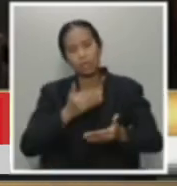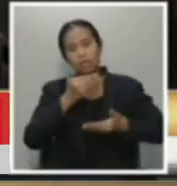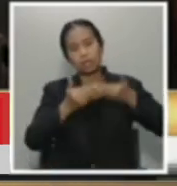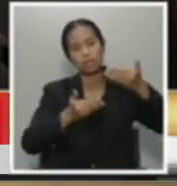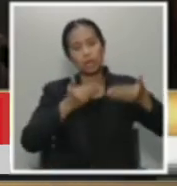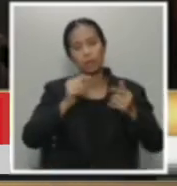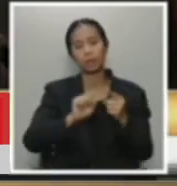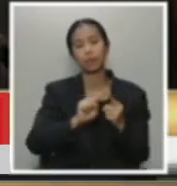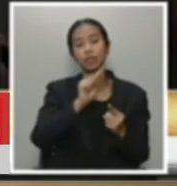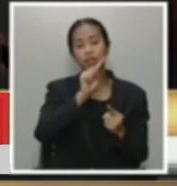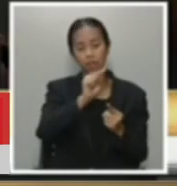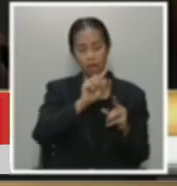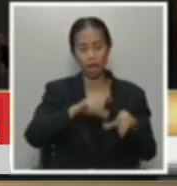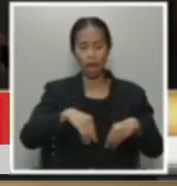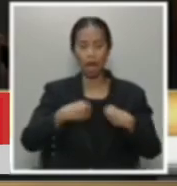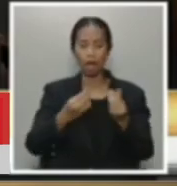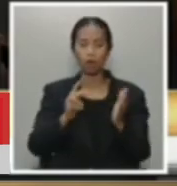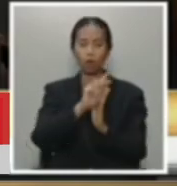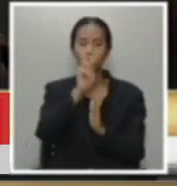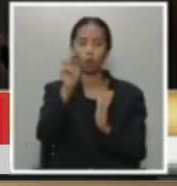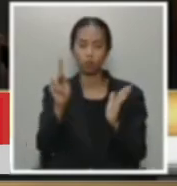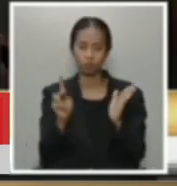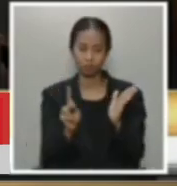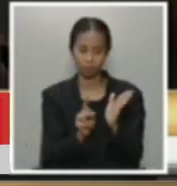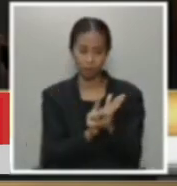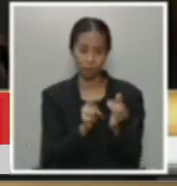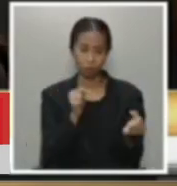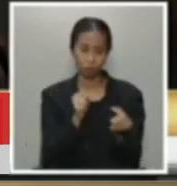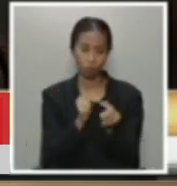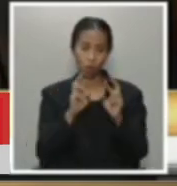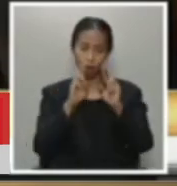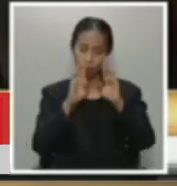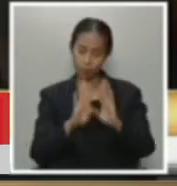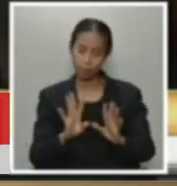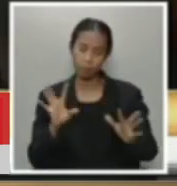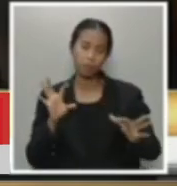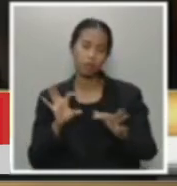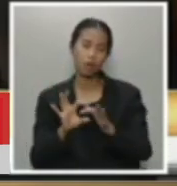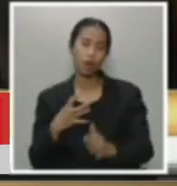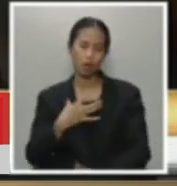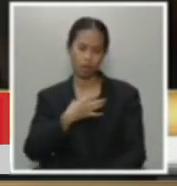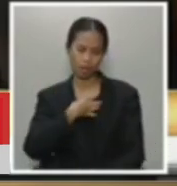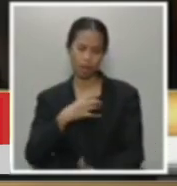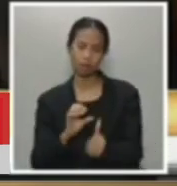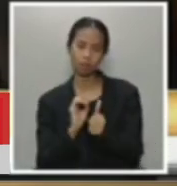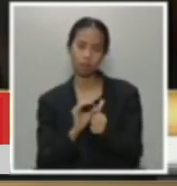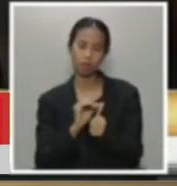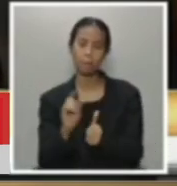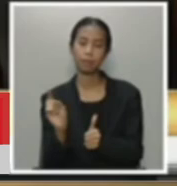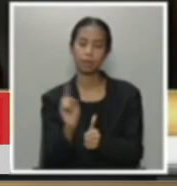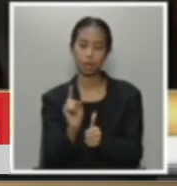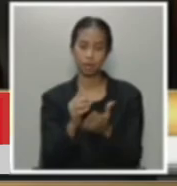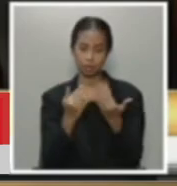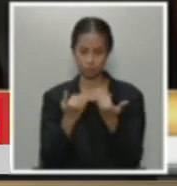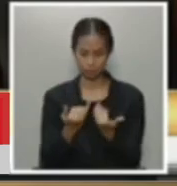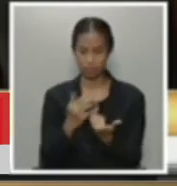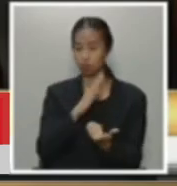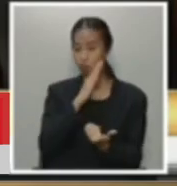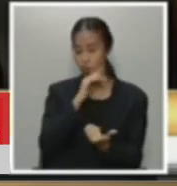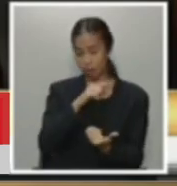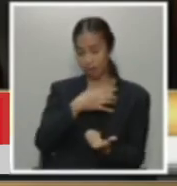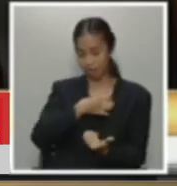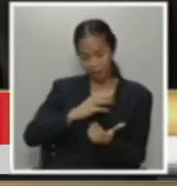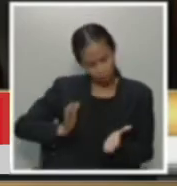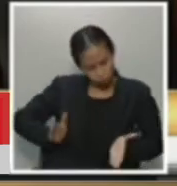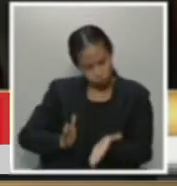ผลักดันเป็นกฎหมายนะครับตามมาตรการและระเบียบที่เกี่ยวข้องผมอยากเสนอแนะอย่างนี้ครับว่าการผลักดันเป็นกฎหมายเนี่ยนะเ